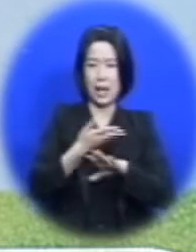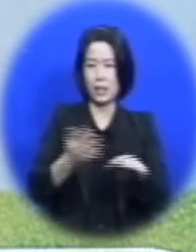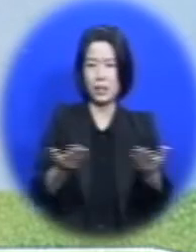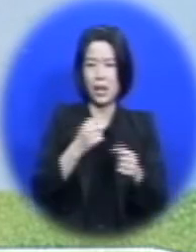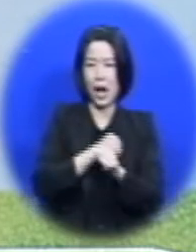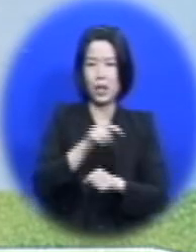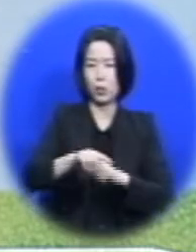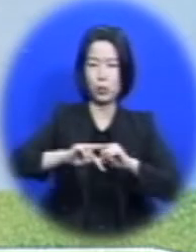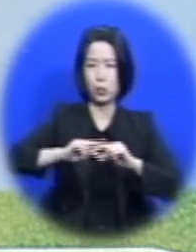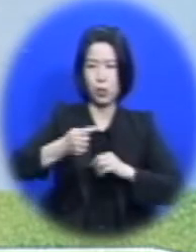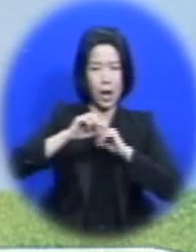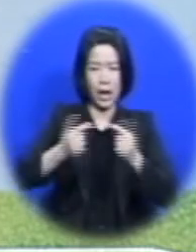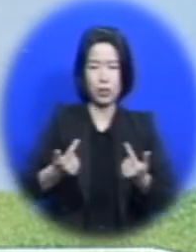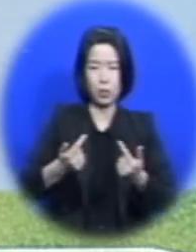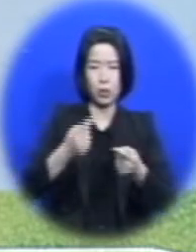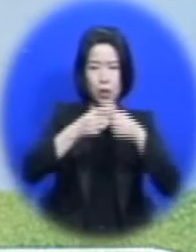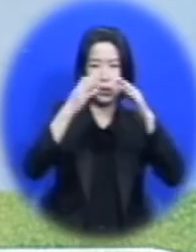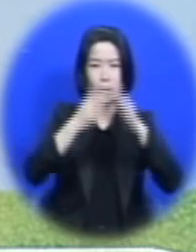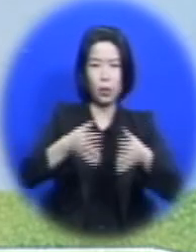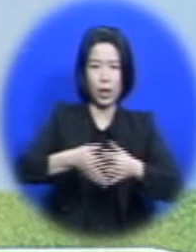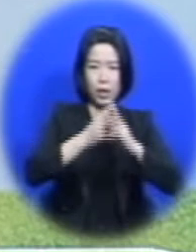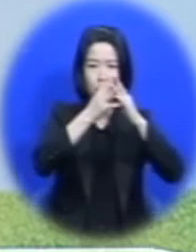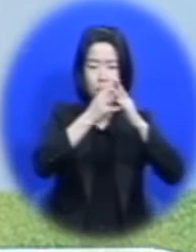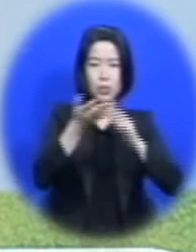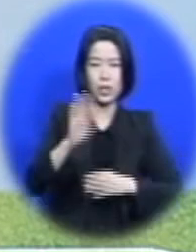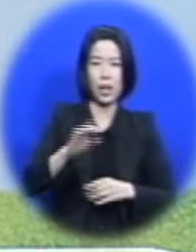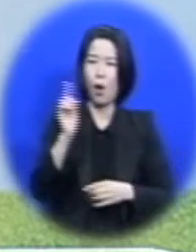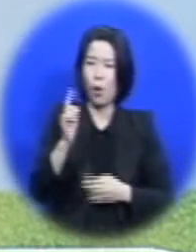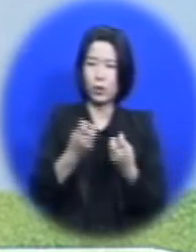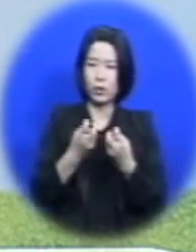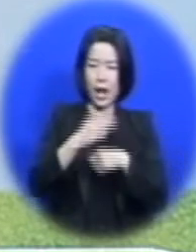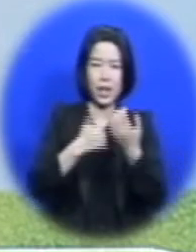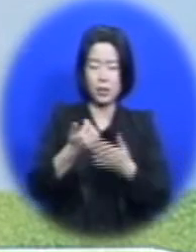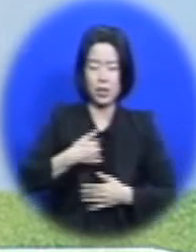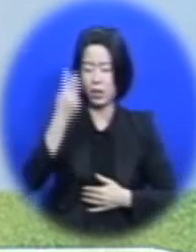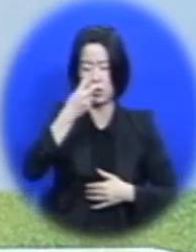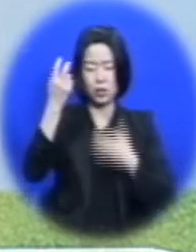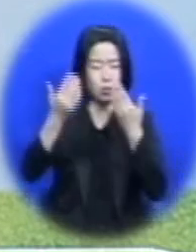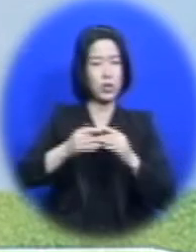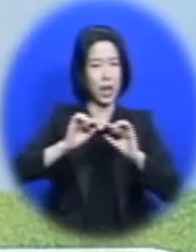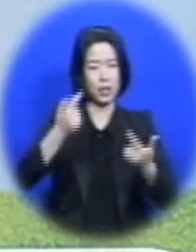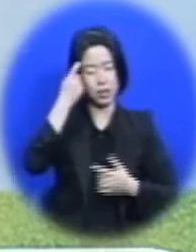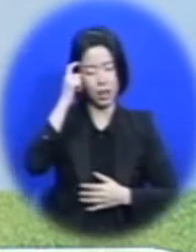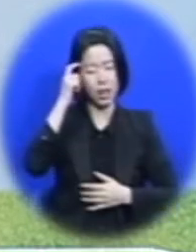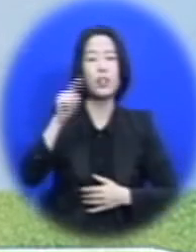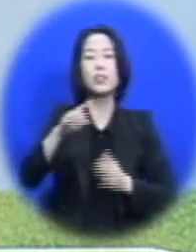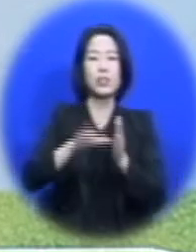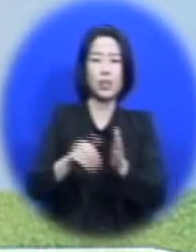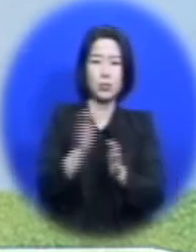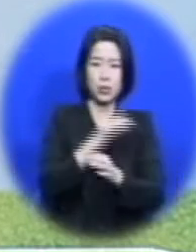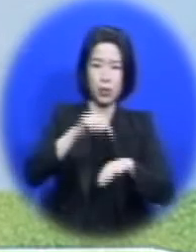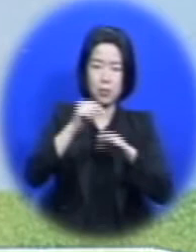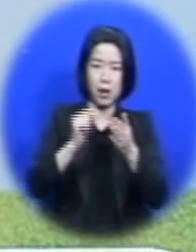아니고 예배당 짓자는 건데 어떻게 하나님의 이렇게 나를 지켜주지 않으셨나 그 때부터 마음에